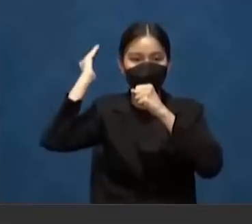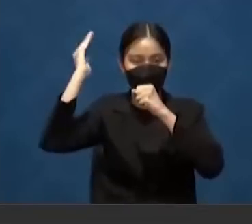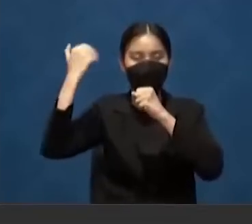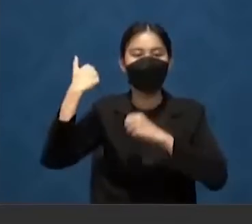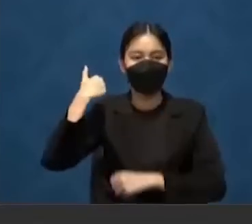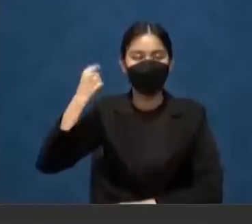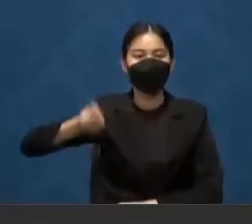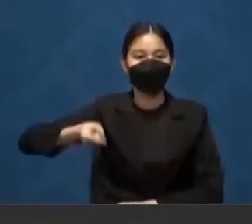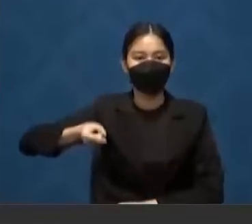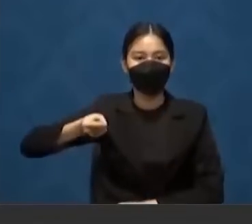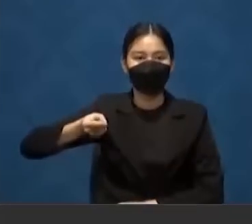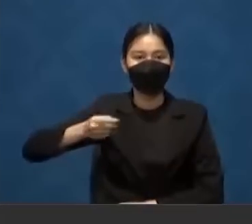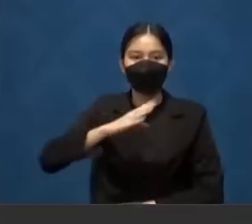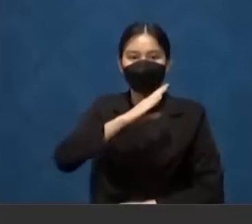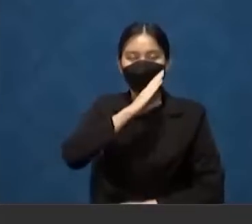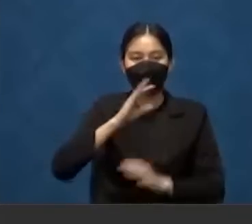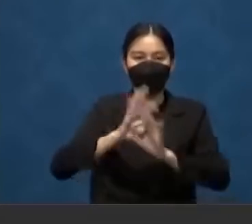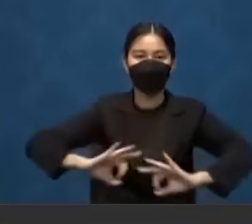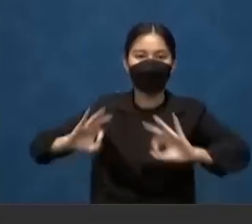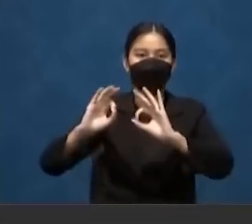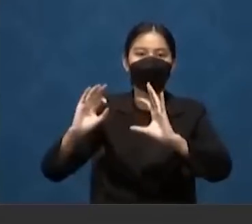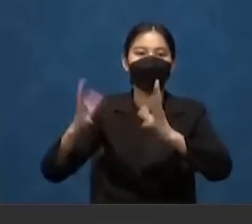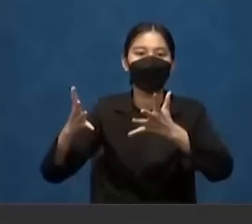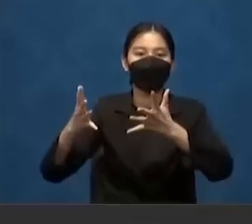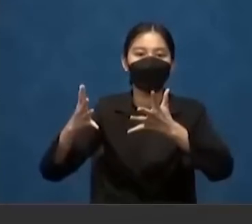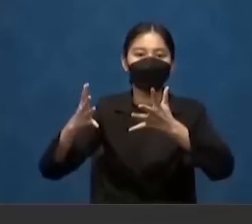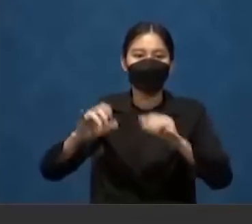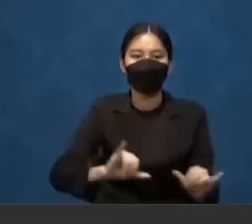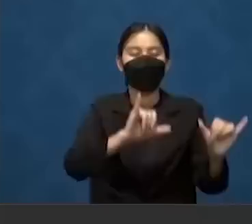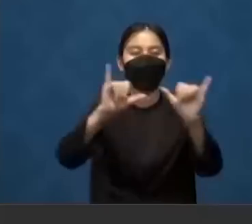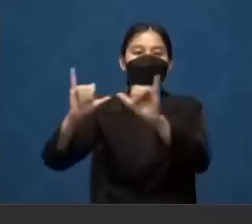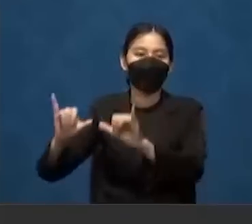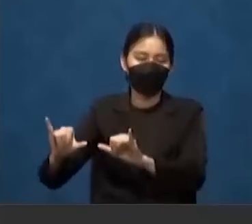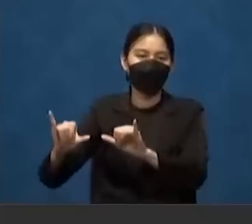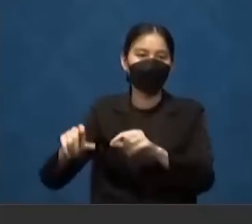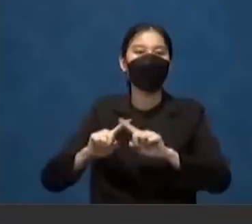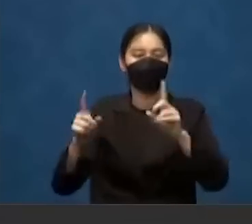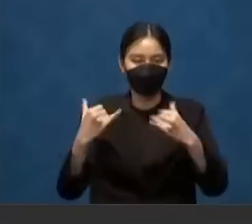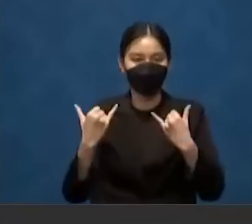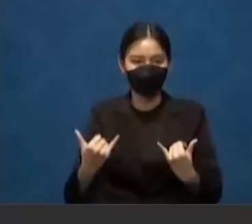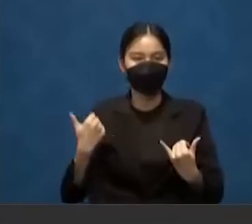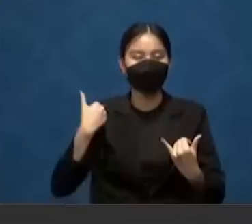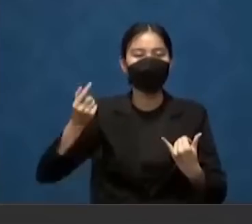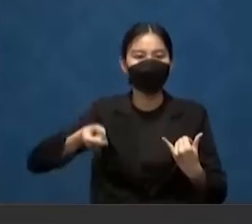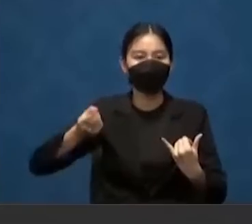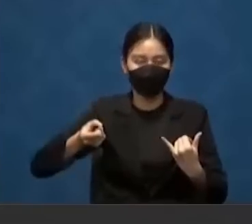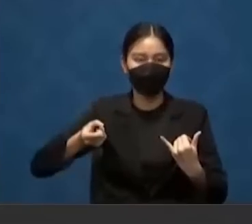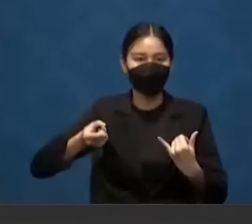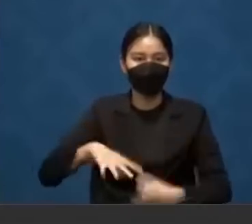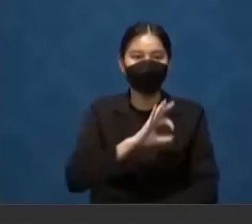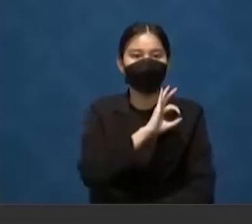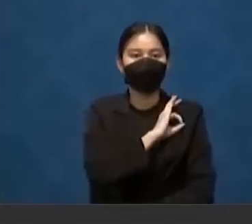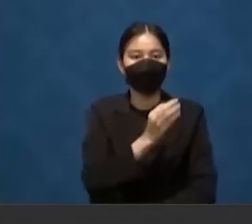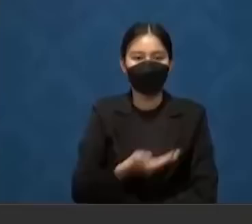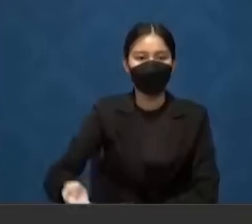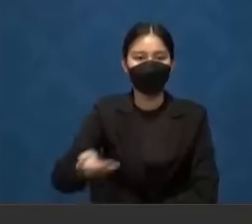หนึ่งเมื่อเหวหมดคามยเป็แล้วข้จะได้ถอนอไปนะครับในกใี้จะยังอยู่ก็เรีนสมาชิ